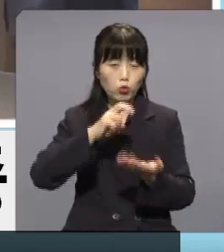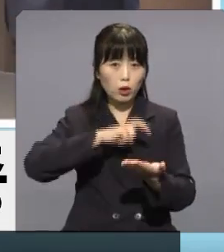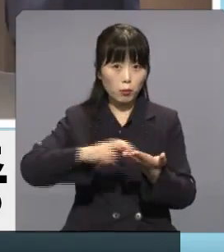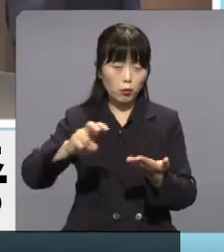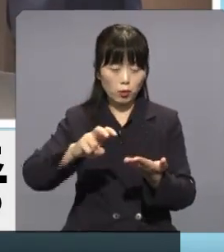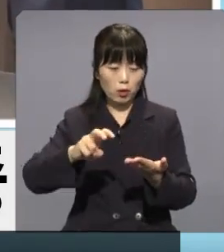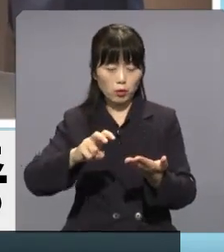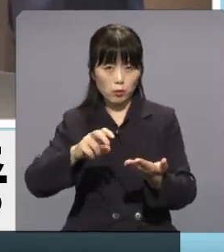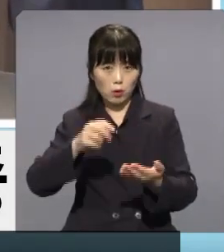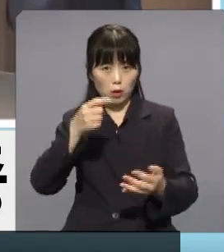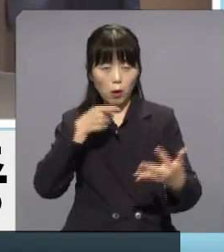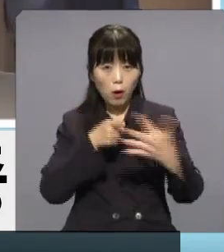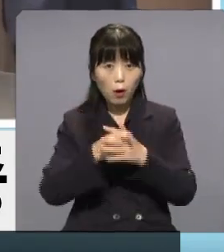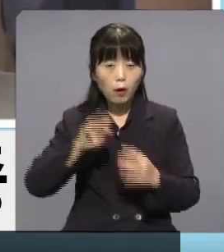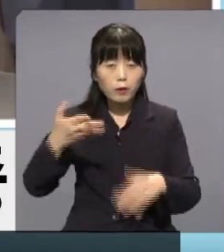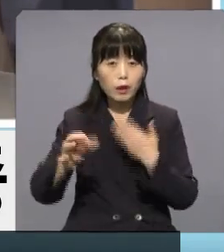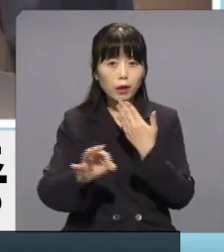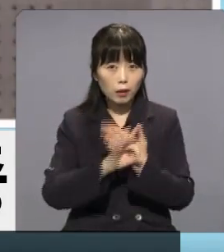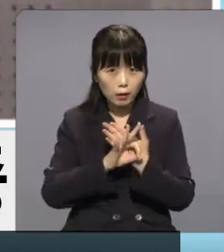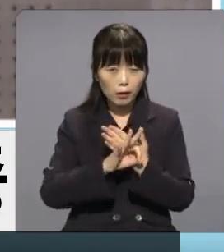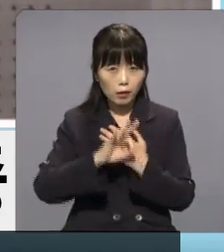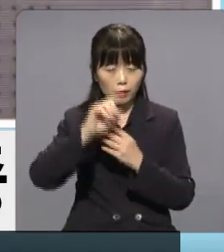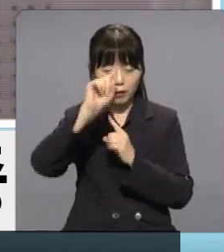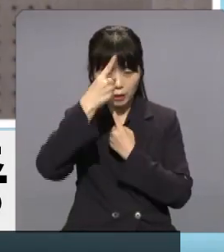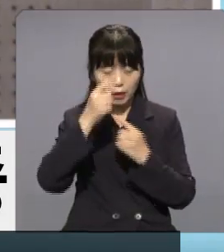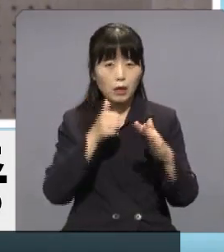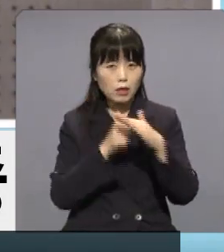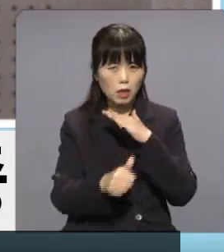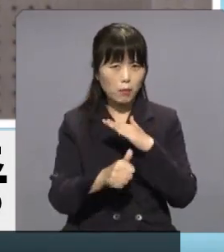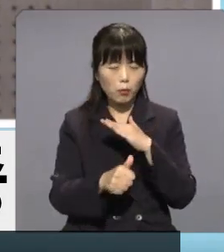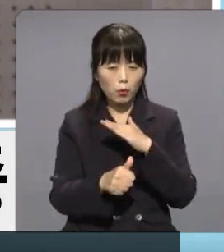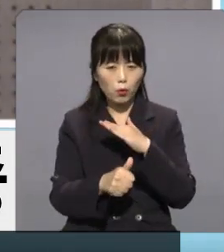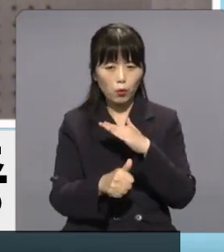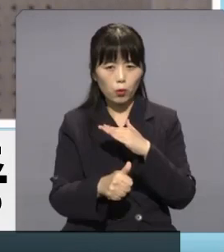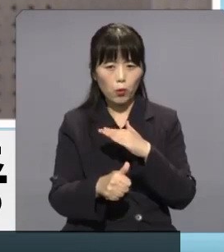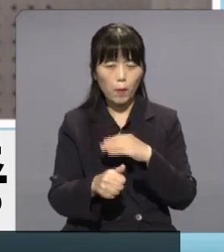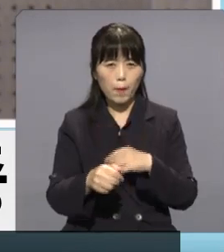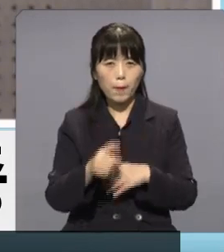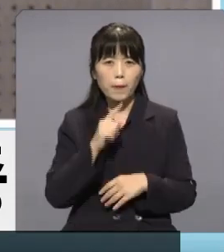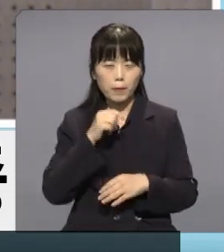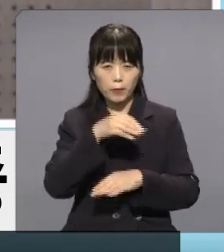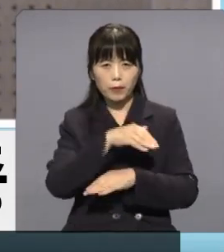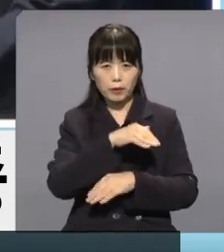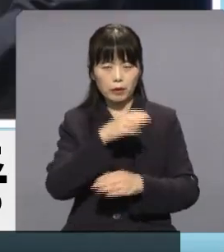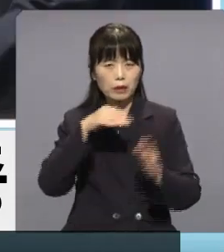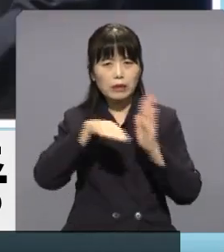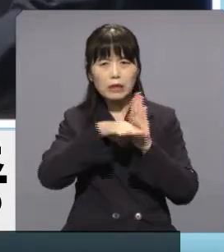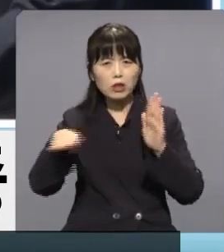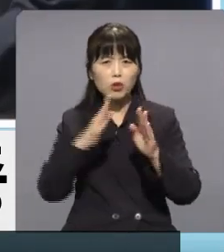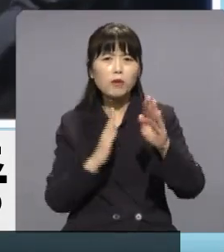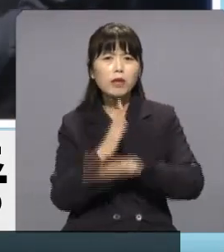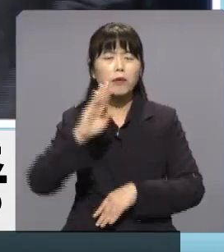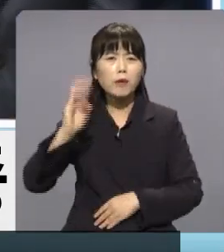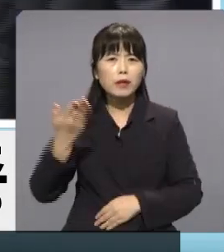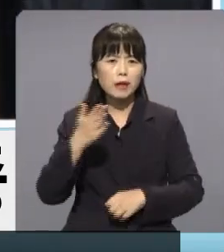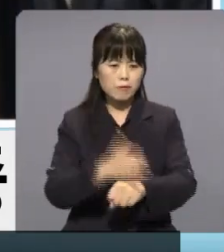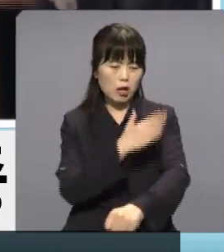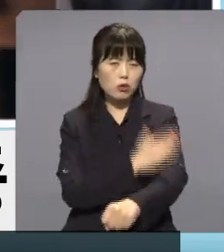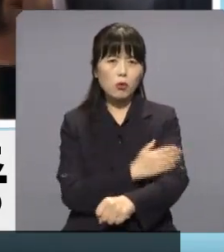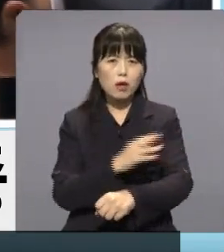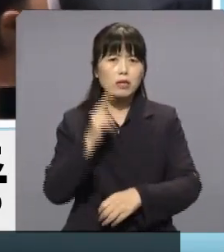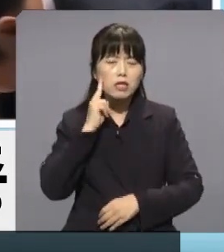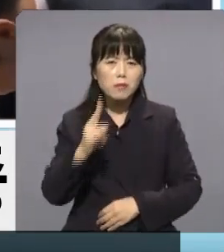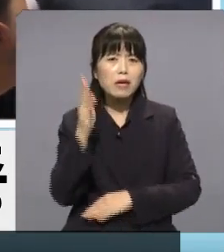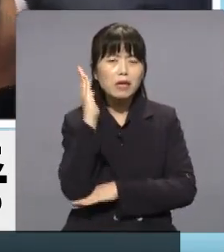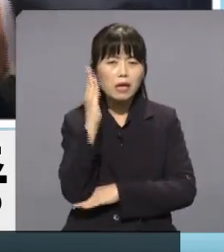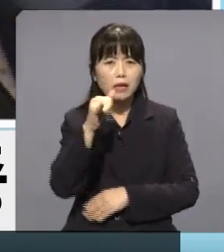되니까 예 2 이진숙 대표가 회수를 안될 스를 워 버립니다 4 뭔가 함양 2 9 6 이라는